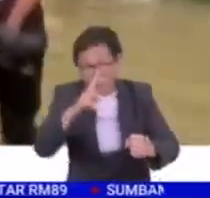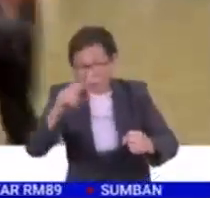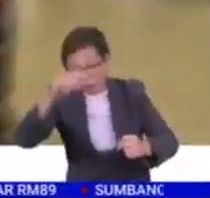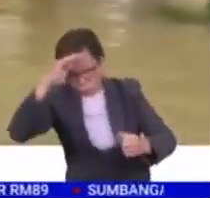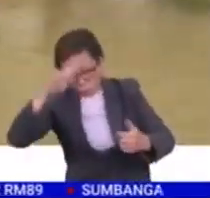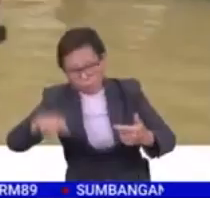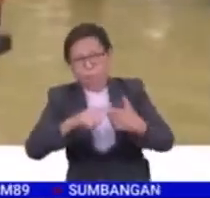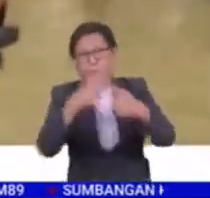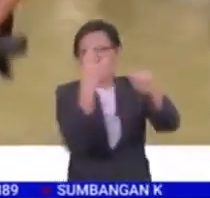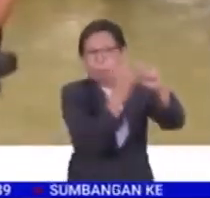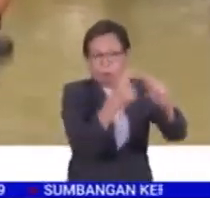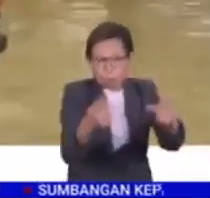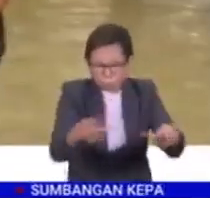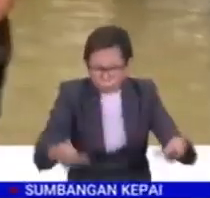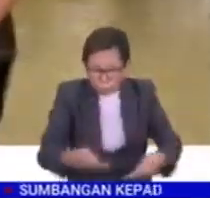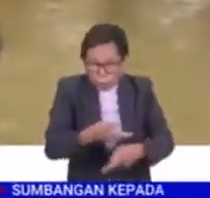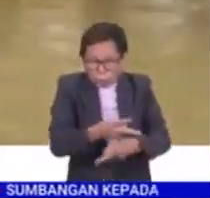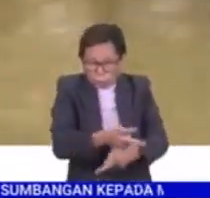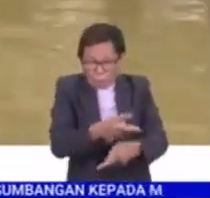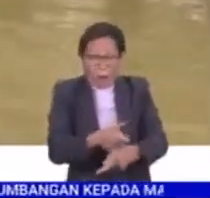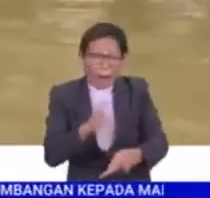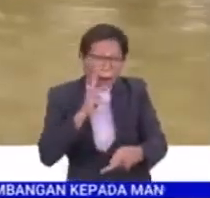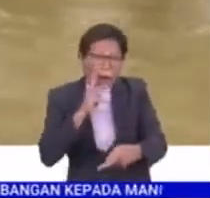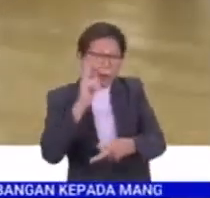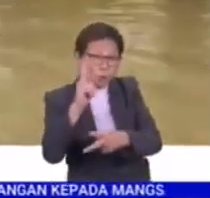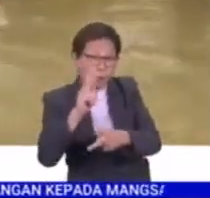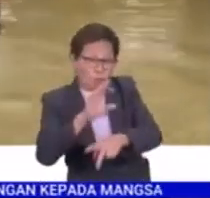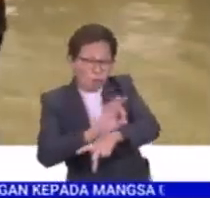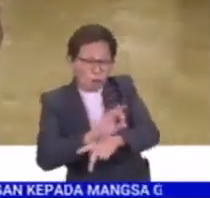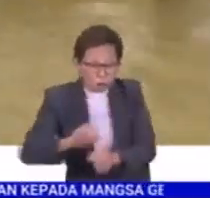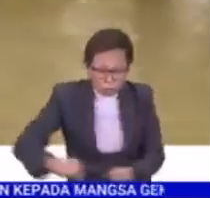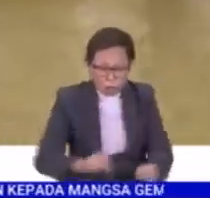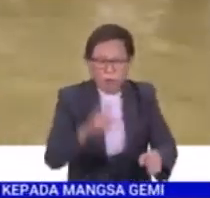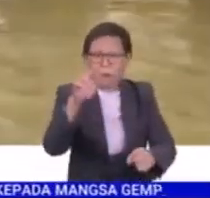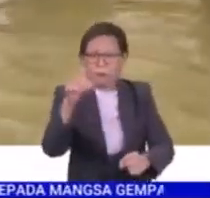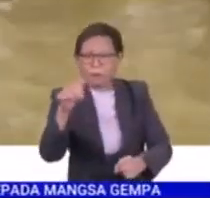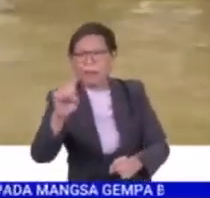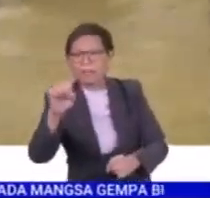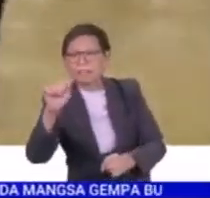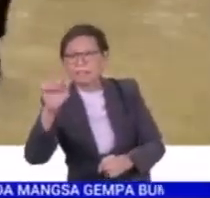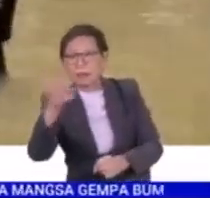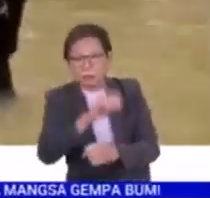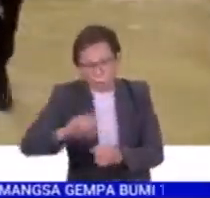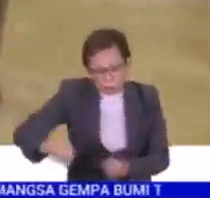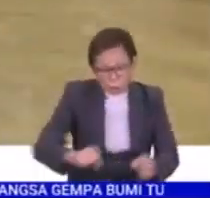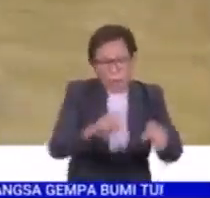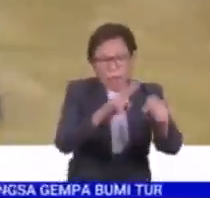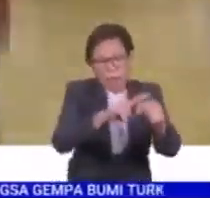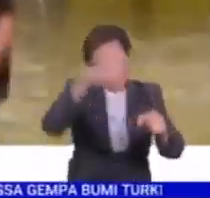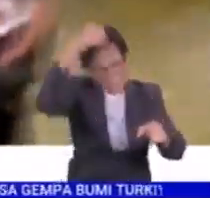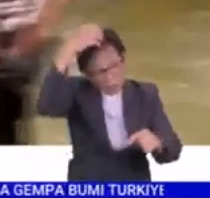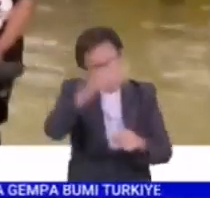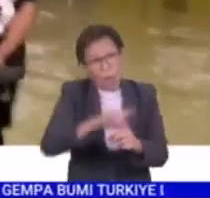Johor, pembinaan kolam takungan dui fungsi di Sungai Rasau serta Sungai Kelang Selangor